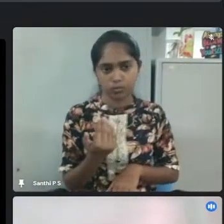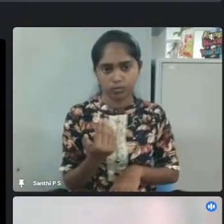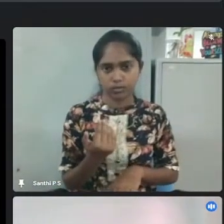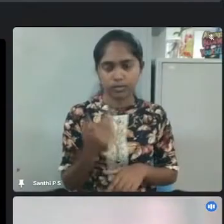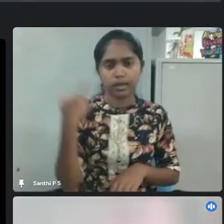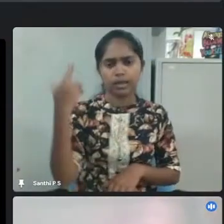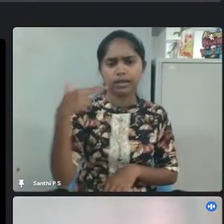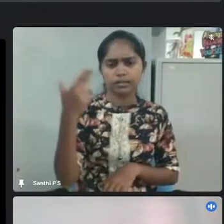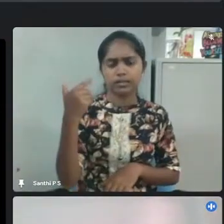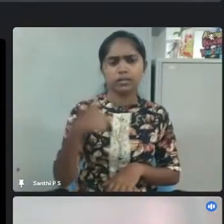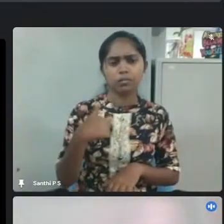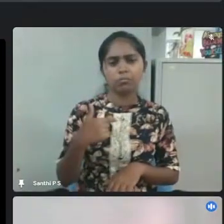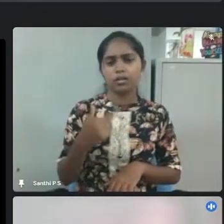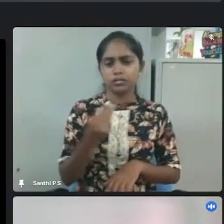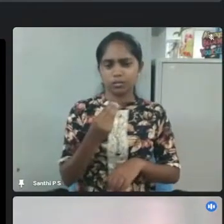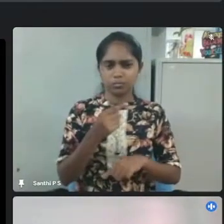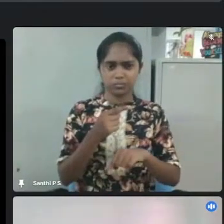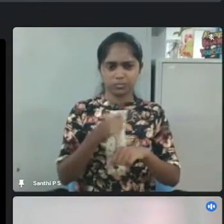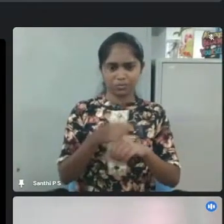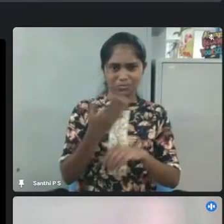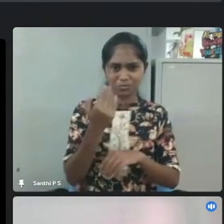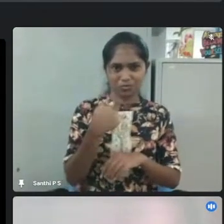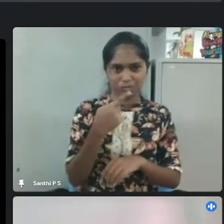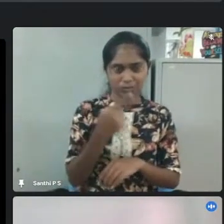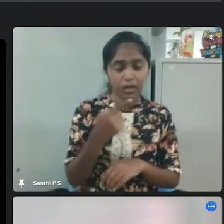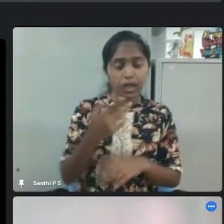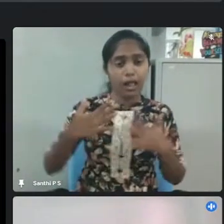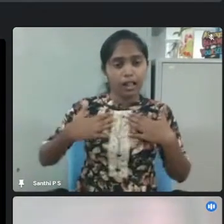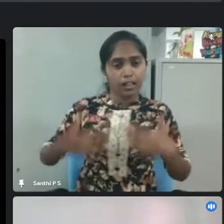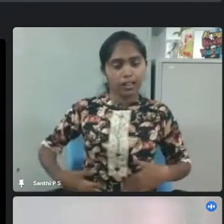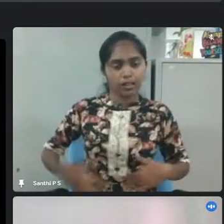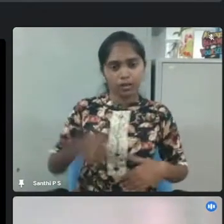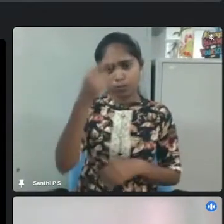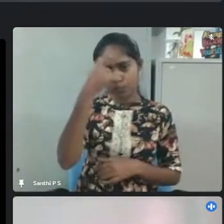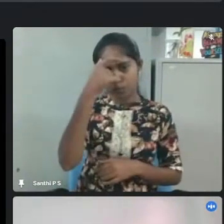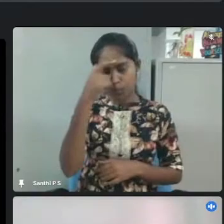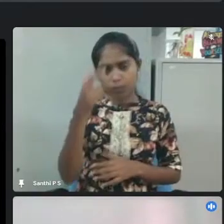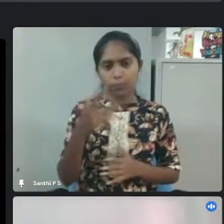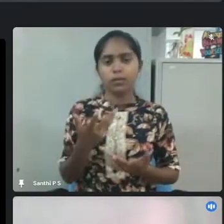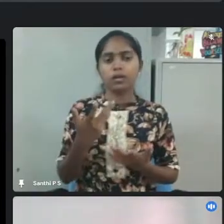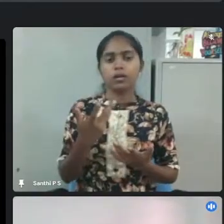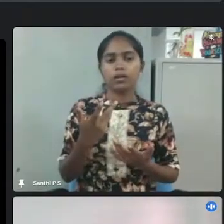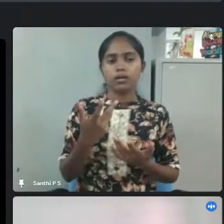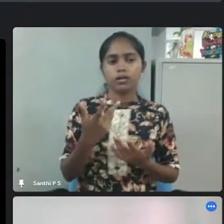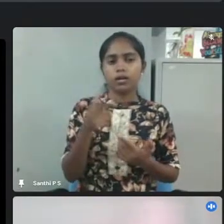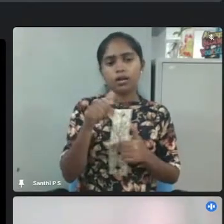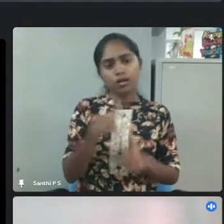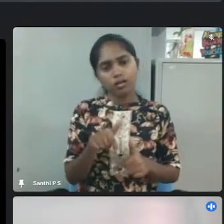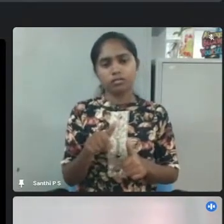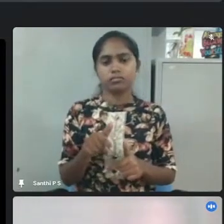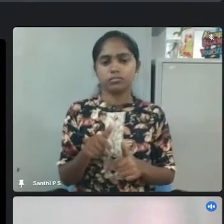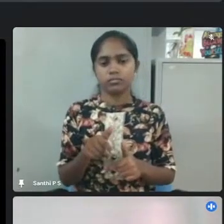കാരണങ്ങൾ നമ്മൾ കുറേയധികം നേരത്തെ പറഞ്ഞിരുന്നു. നമ്മൾ പറഞ്ഞ ഒരു ഹെൽത്ത് കണ്ടീഷൻ അല്ലെങ്കിൽ ആരോഗ്യസ്ഥിതി എന്നത് തന്നെയാണ്